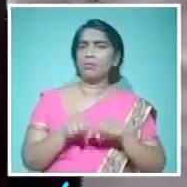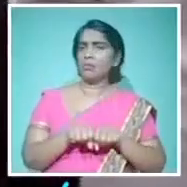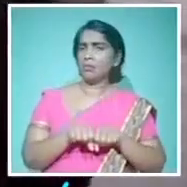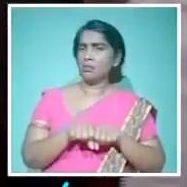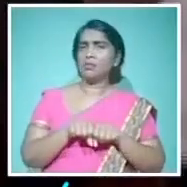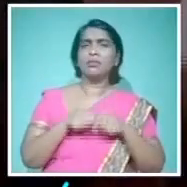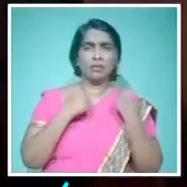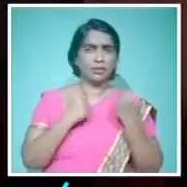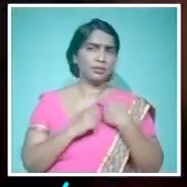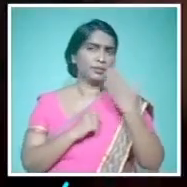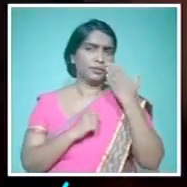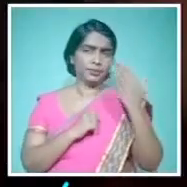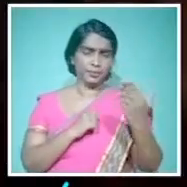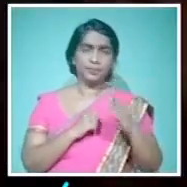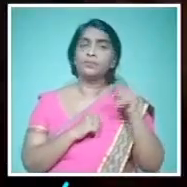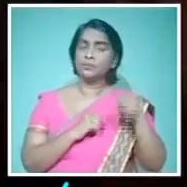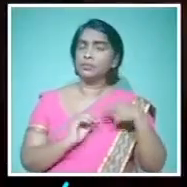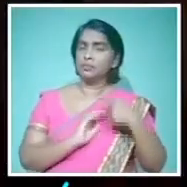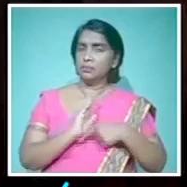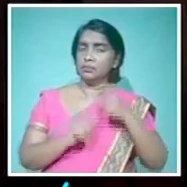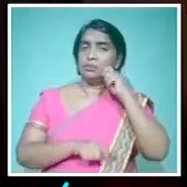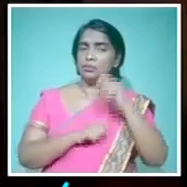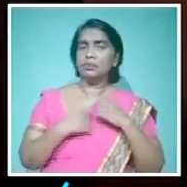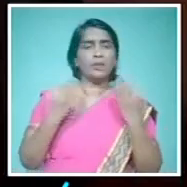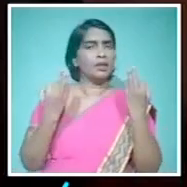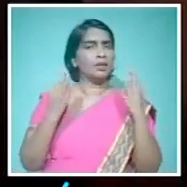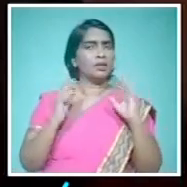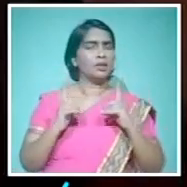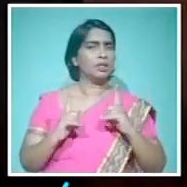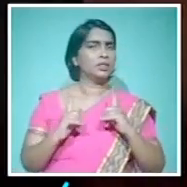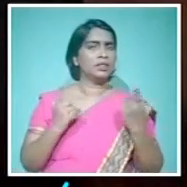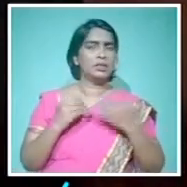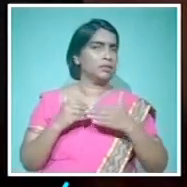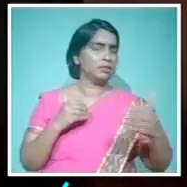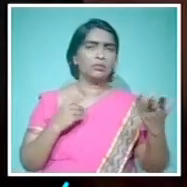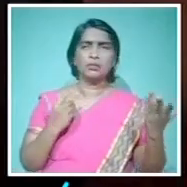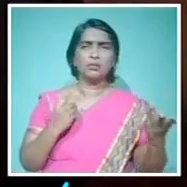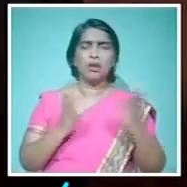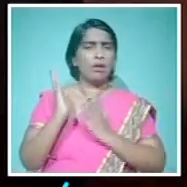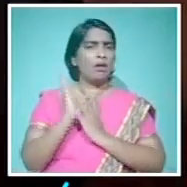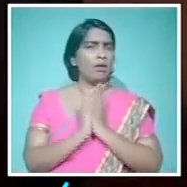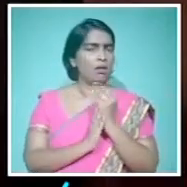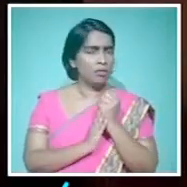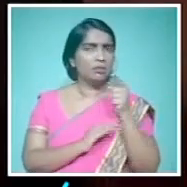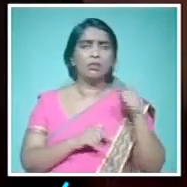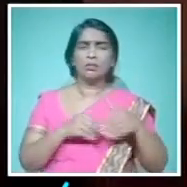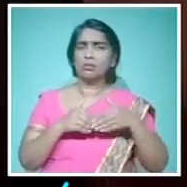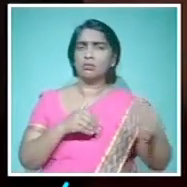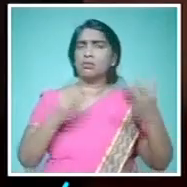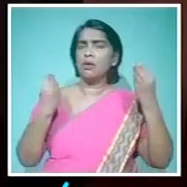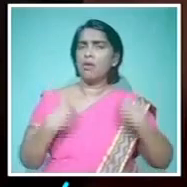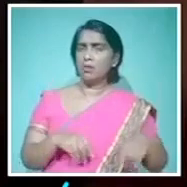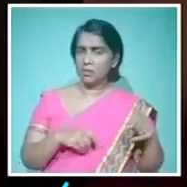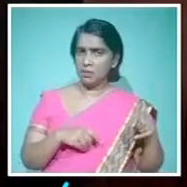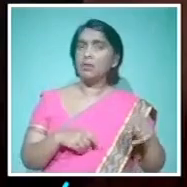වෙන එක තමයි මම දකින්නේ. දැන් මේ රටේ මිනිස්සුන්ට නිදහසේ ජීවත් වෙන්න පසුබිම ඒ අයිතිය මේ වෙනමෙට නැති වෙලා